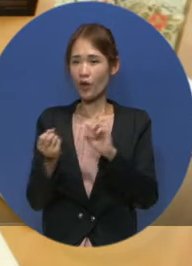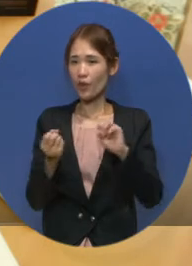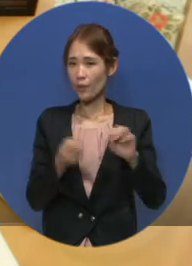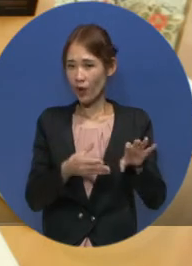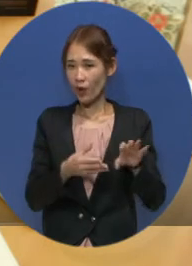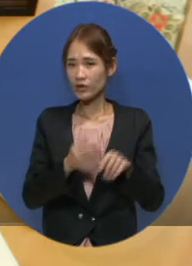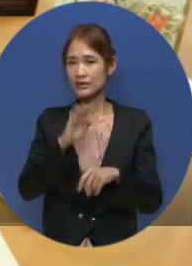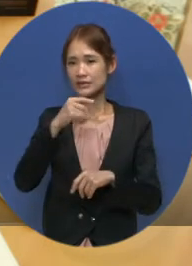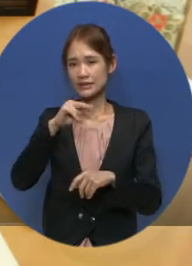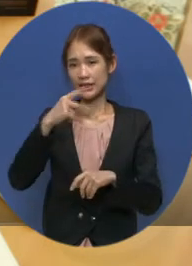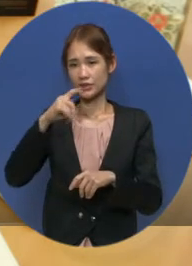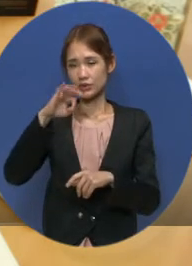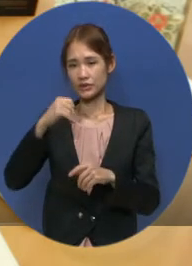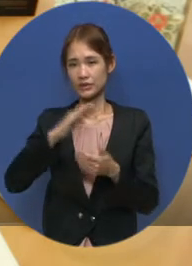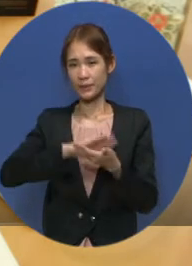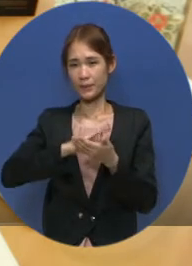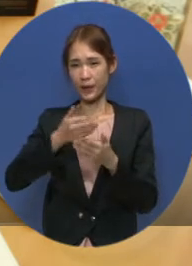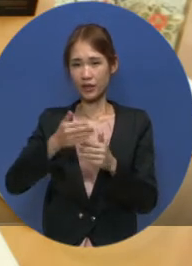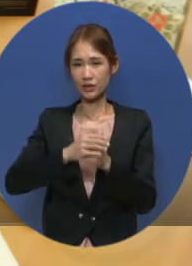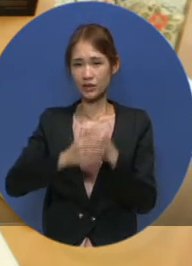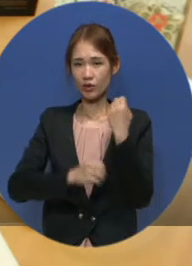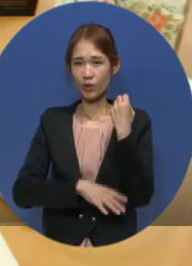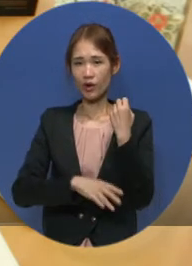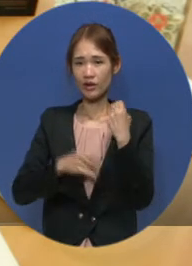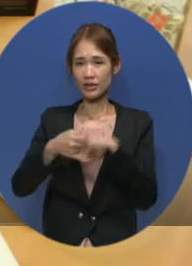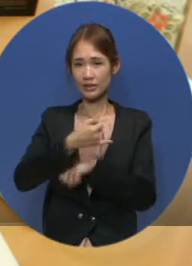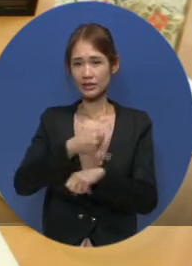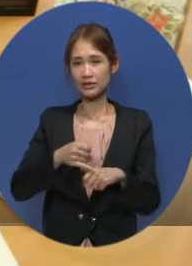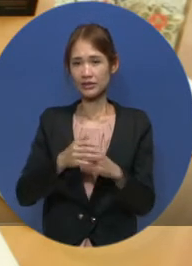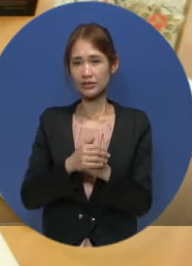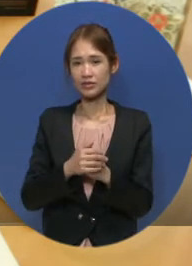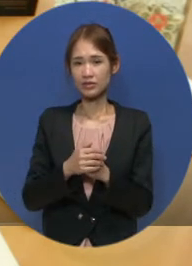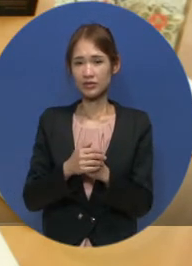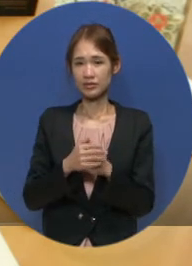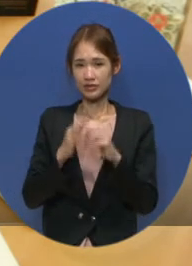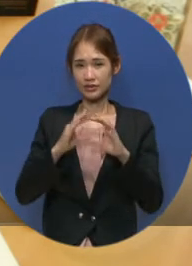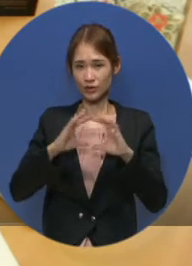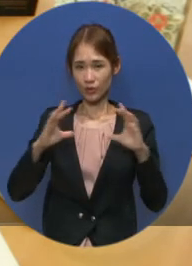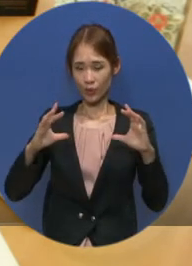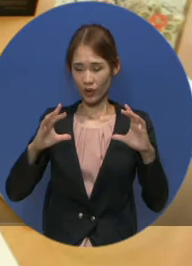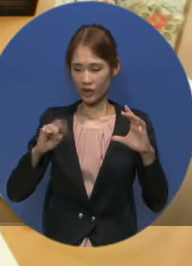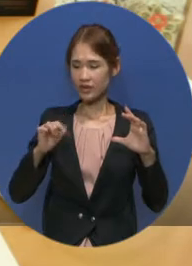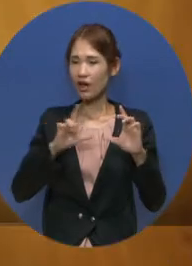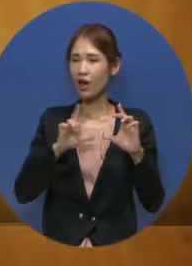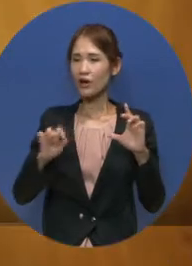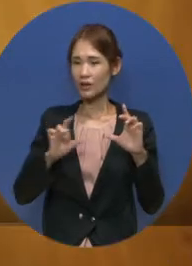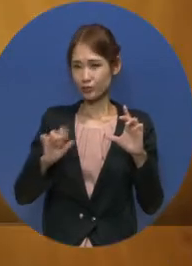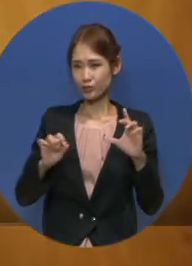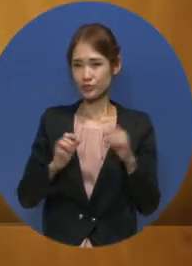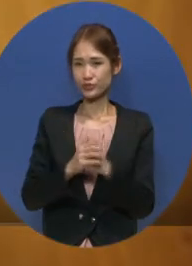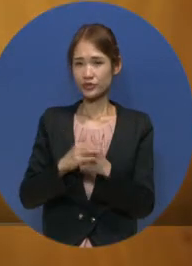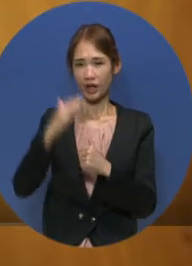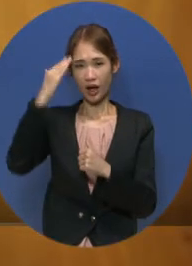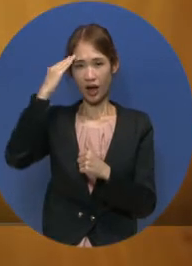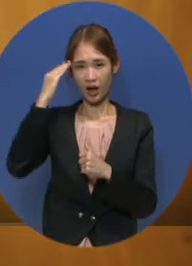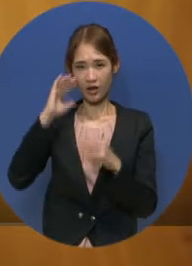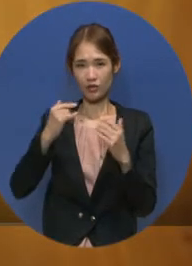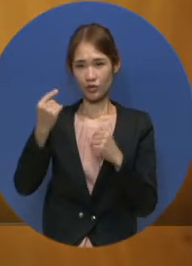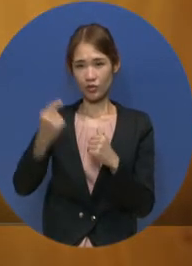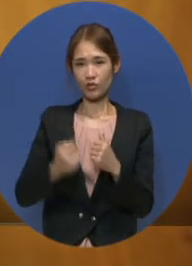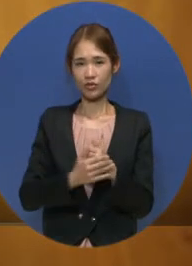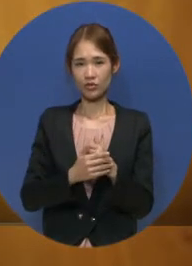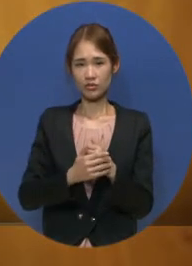샌드위치 박스가 원래는 저의 디자인이었고요. 이 독서대는 그것의 일부라고 할 수 있습니다. 그래서 한국에 와서 제가